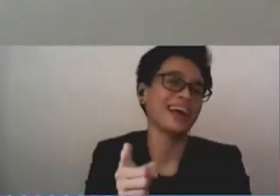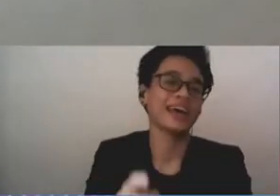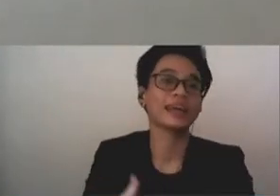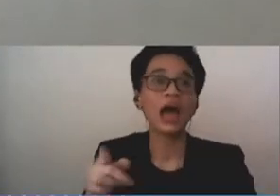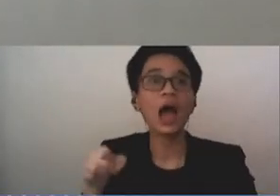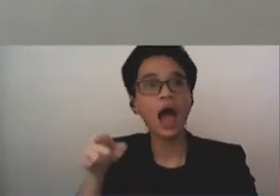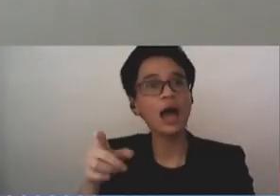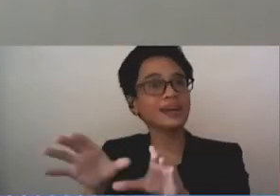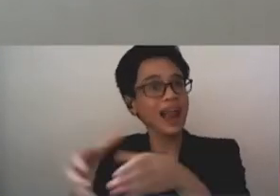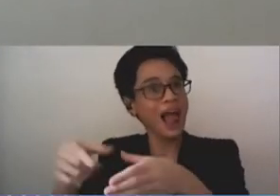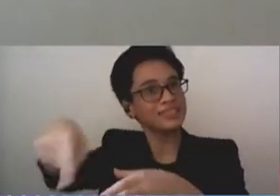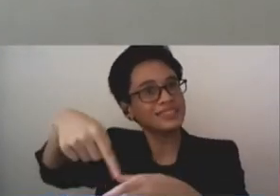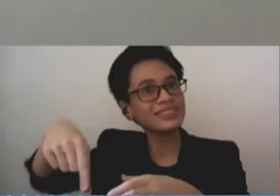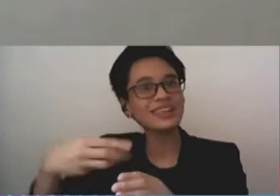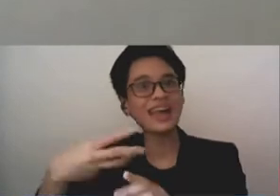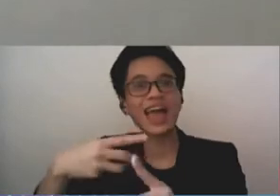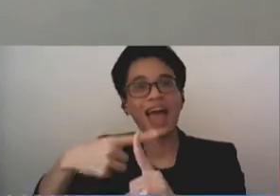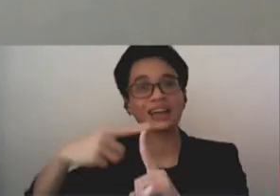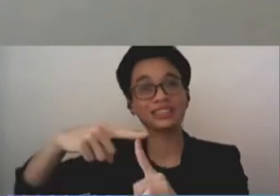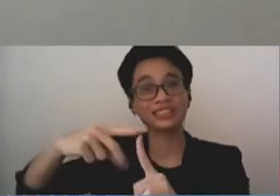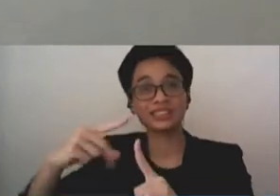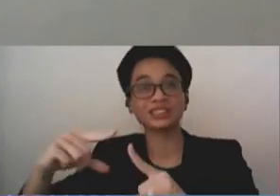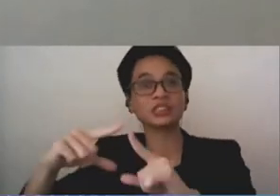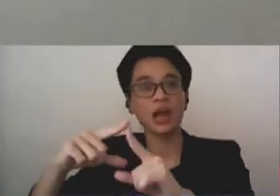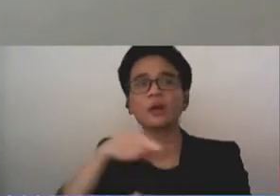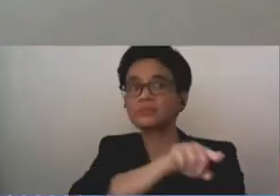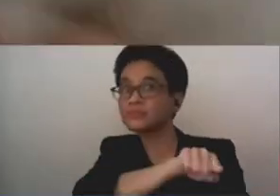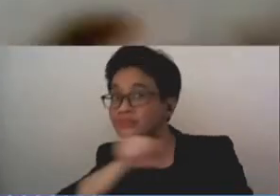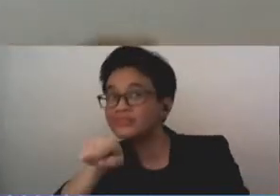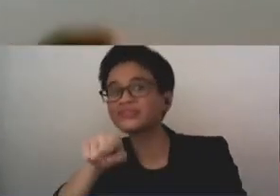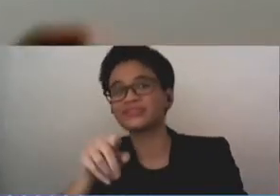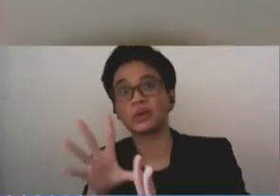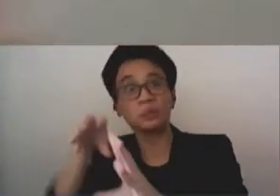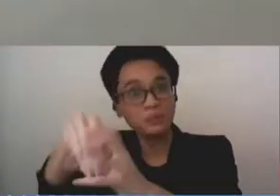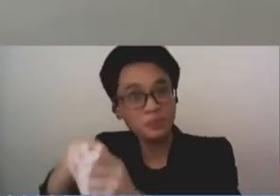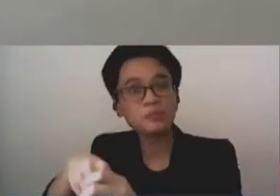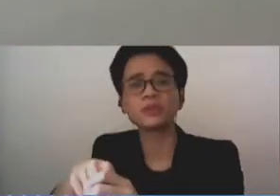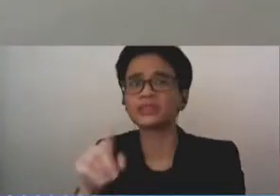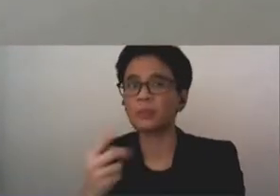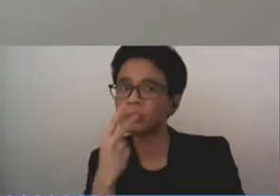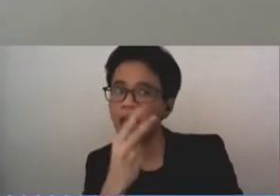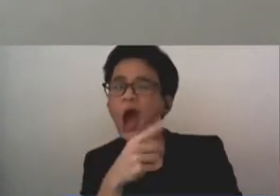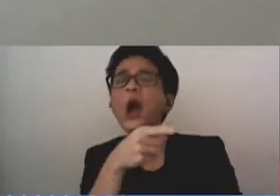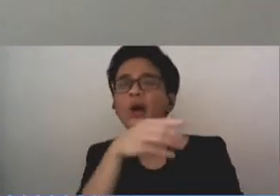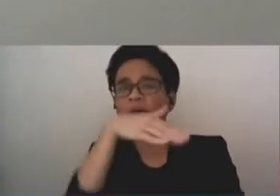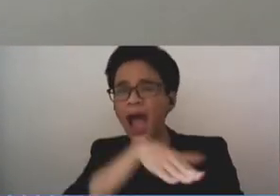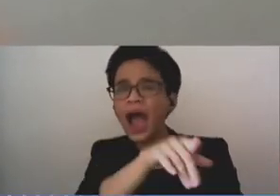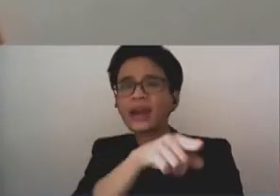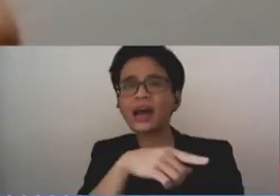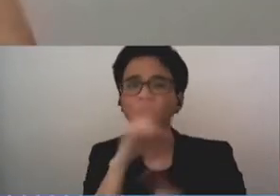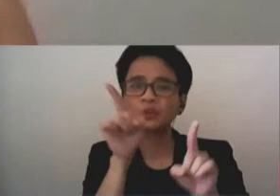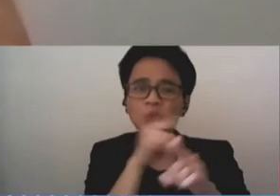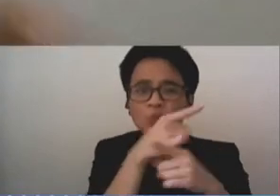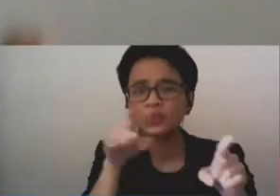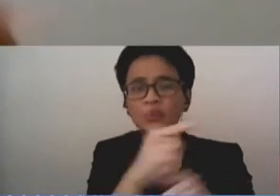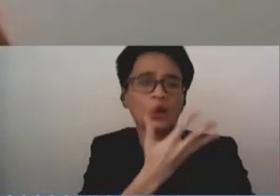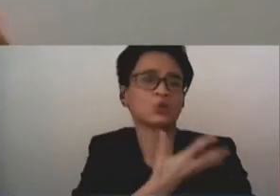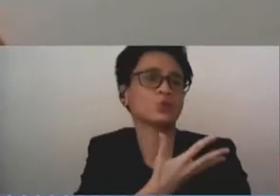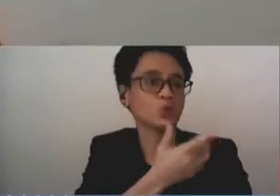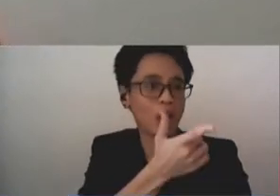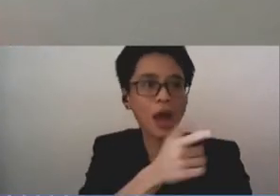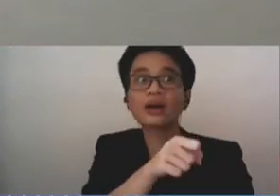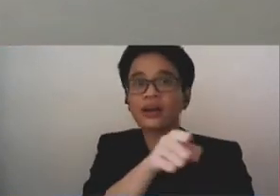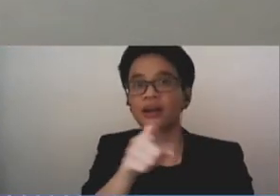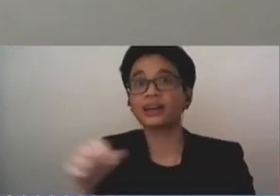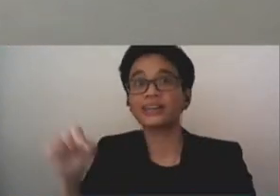ke situ karena dia memang sudah dari awal seneng. Jadi dia sudah menunjukkan dia suka dengan hal-hal yang ada hubungannya dengan musik. Kayak